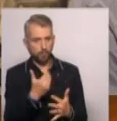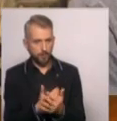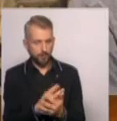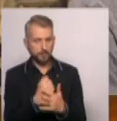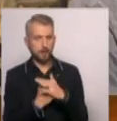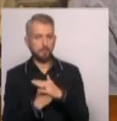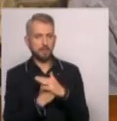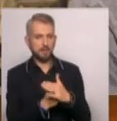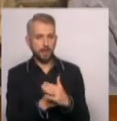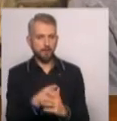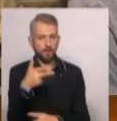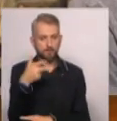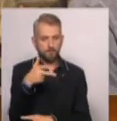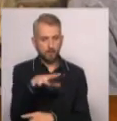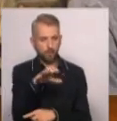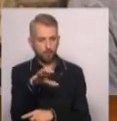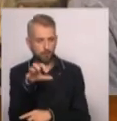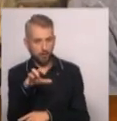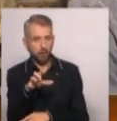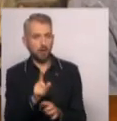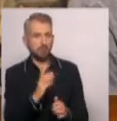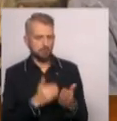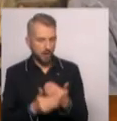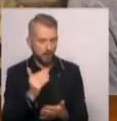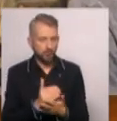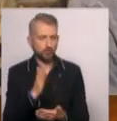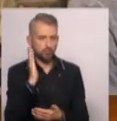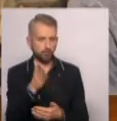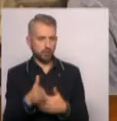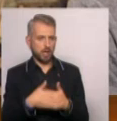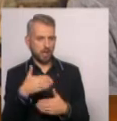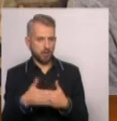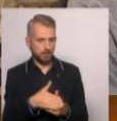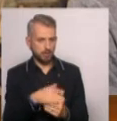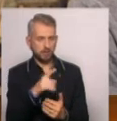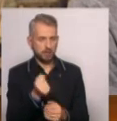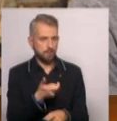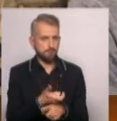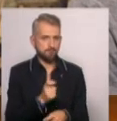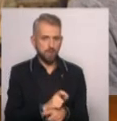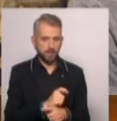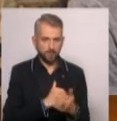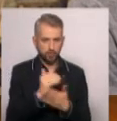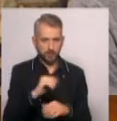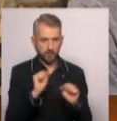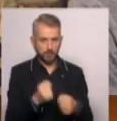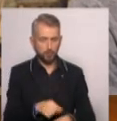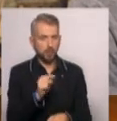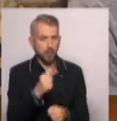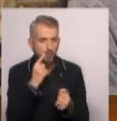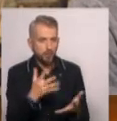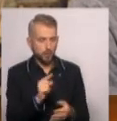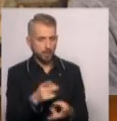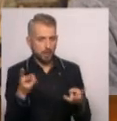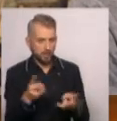підставі відео і фотоспостережень нарешті почне карати за перевищення так, швидкості. Ну, там очевидно, що там